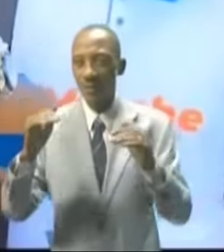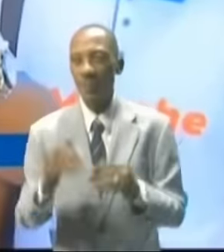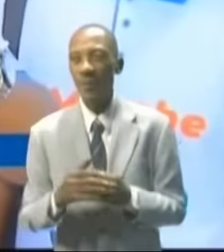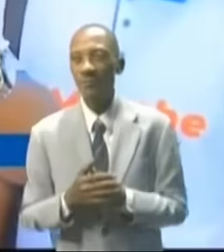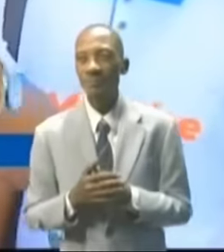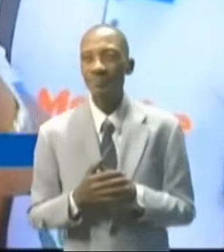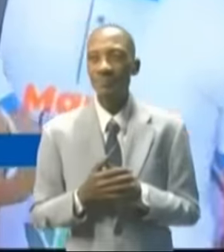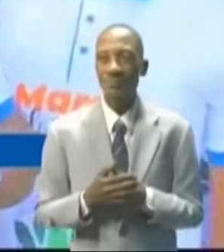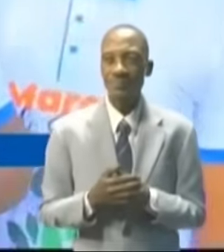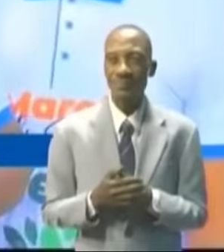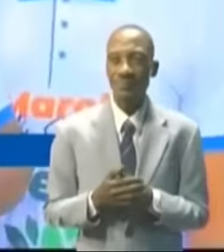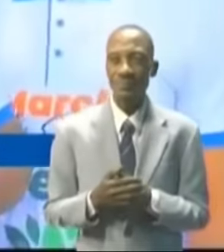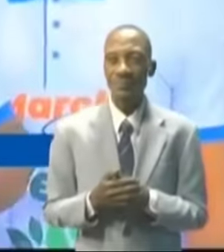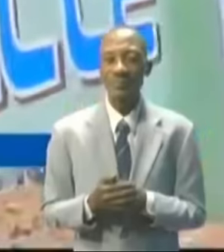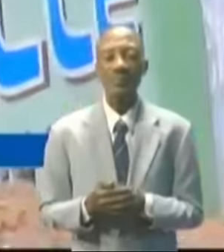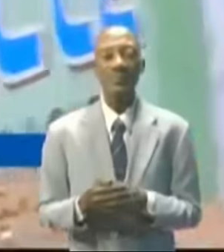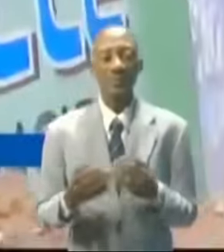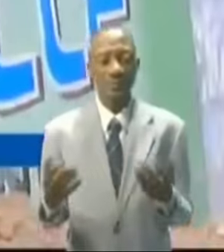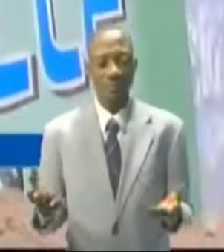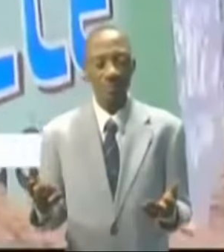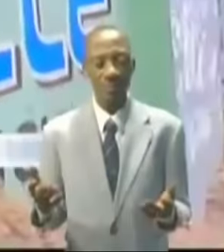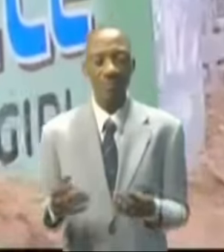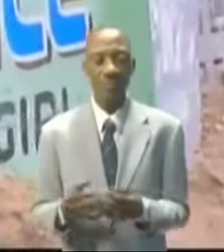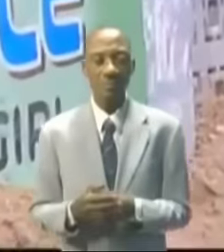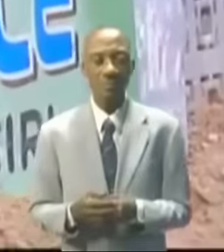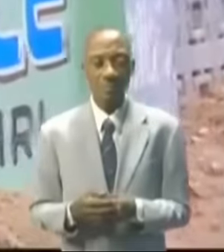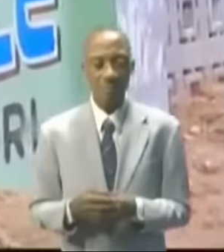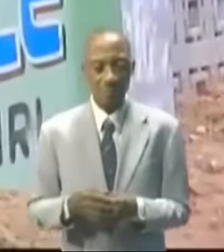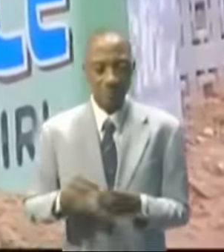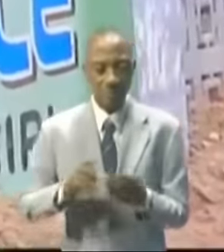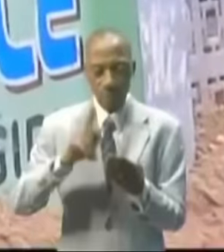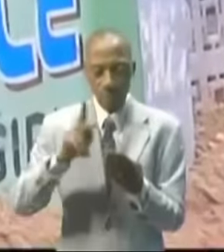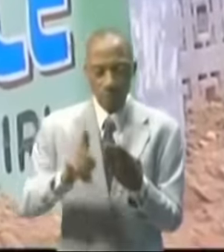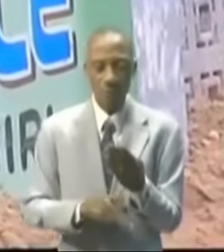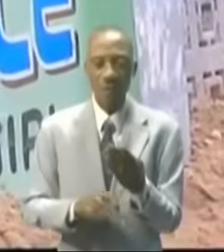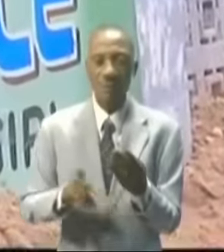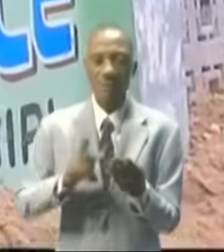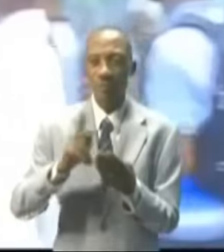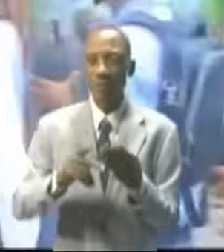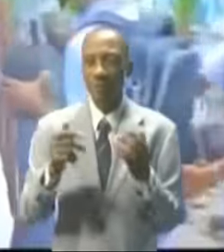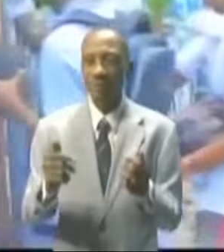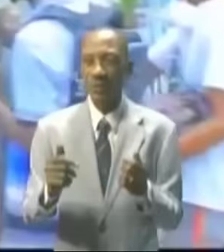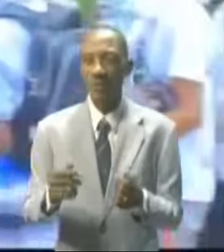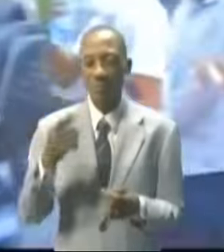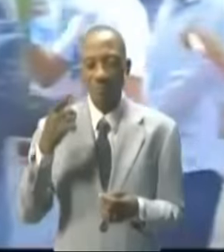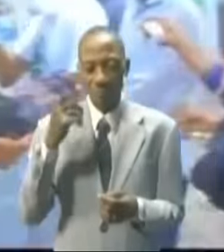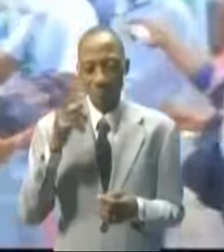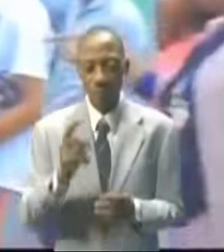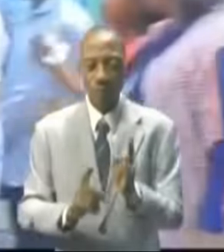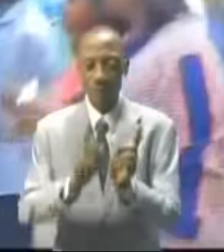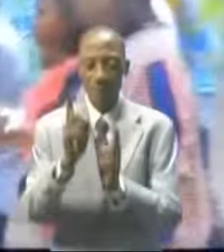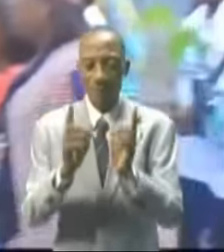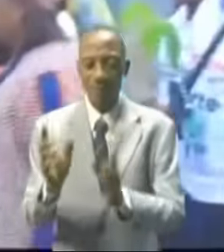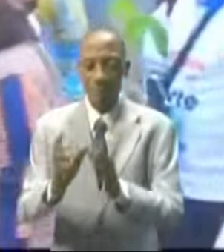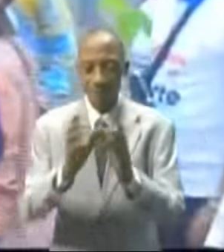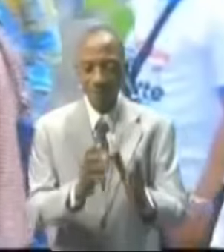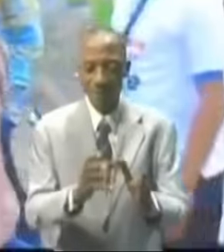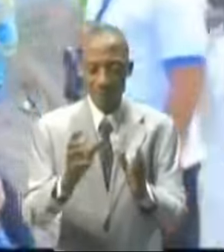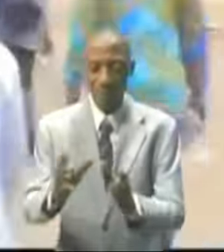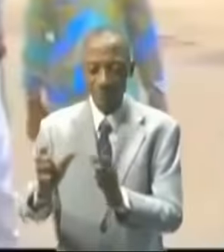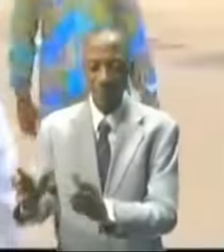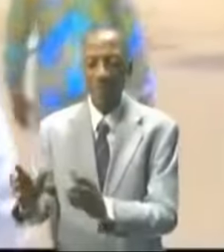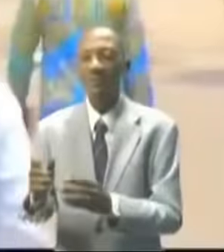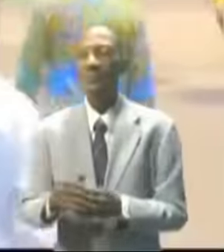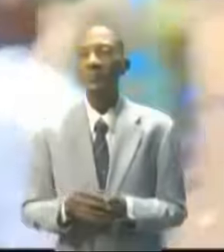sentie dans les années précédentes. Peu importe les conditions d'aération que vous avez dans vos maisons, mais comprenez que